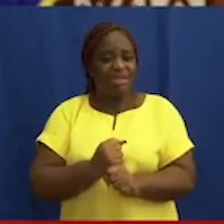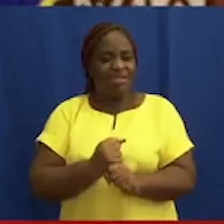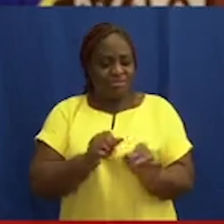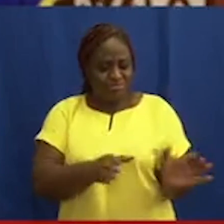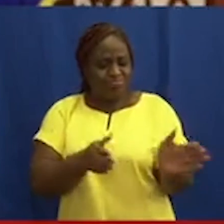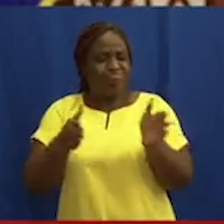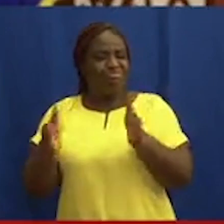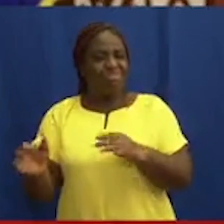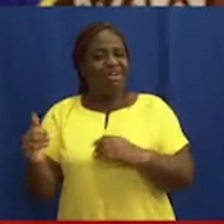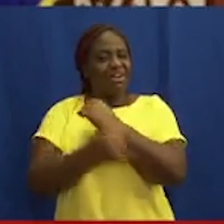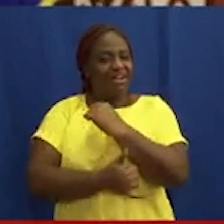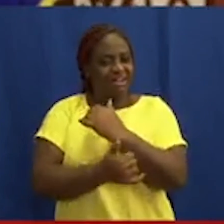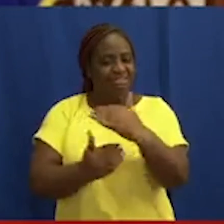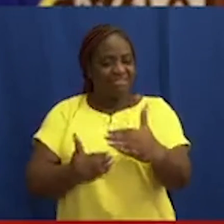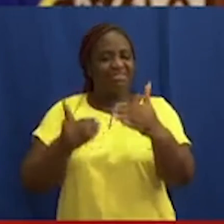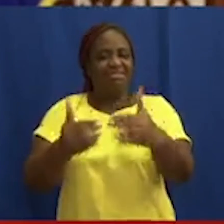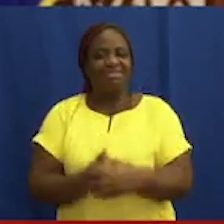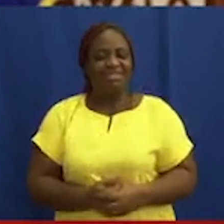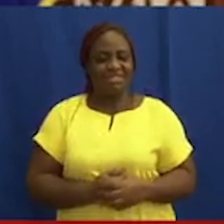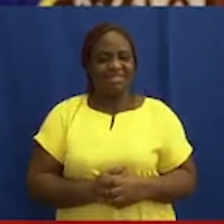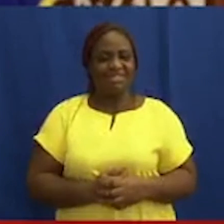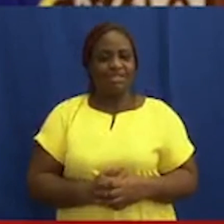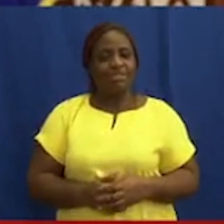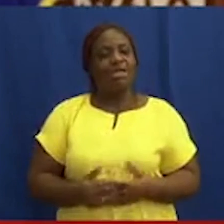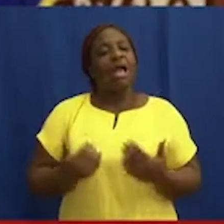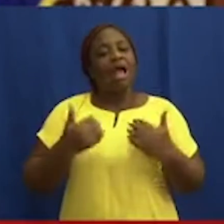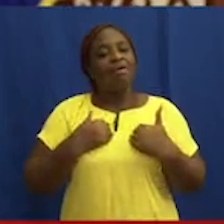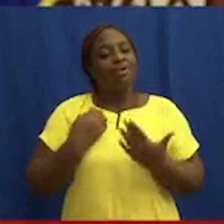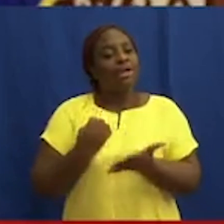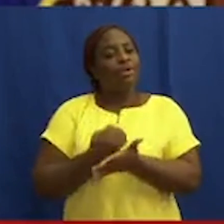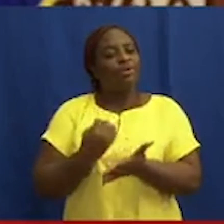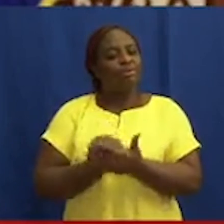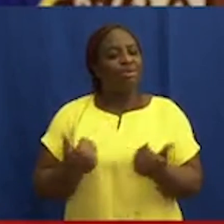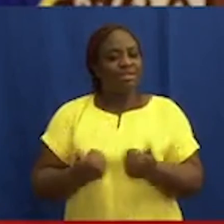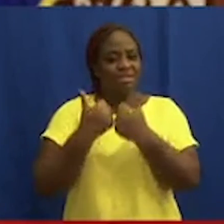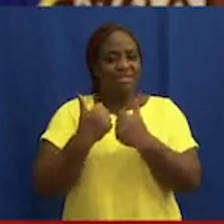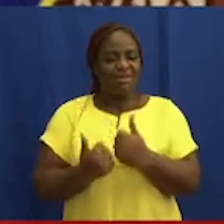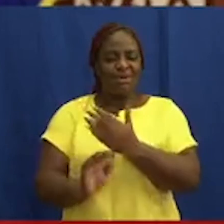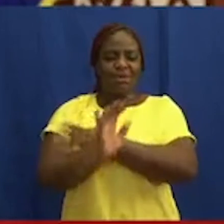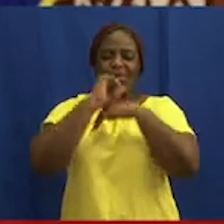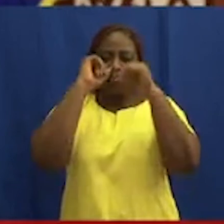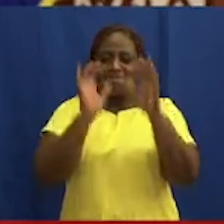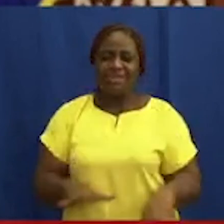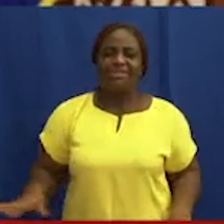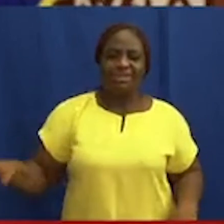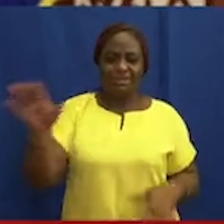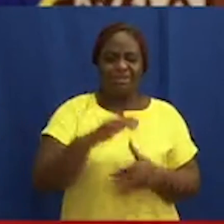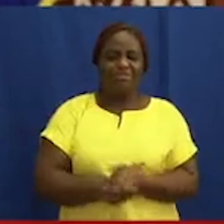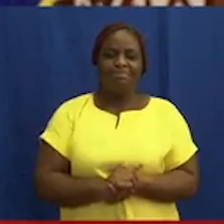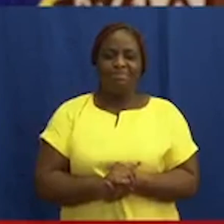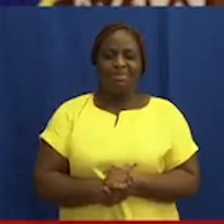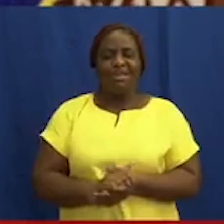da muke fuskanta. Allah ya albarkaci kasar mu Ghana, bari ta samu karfi ta